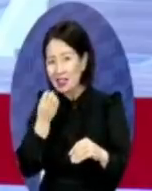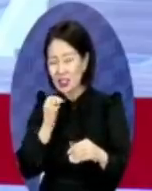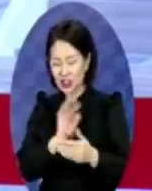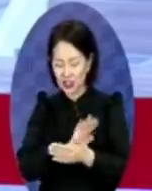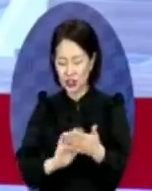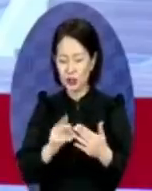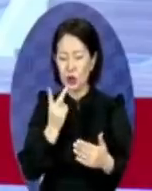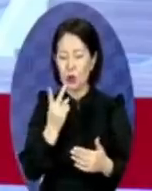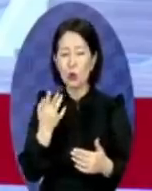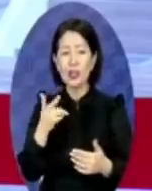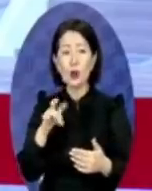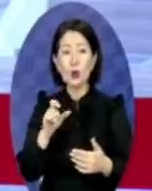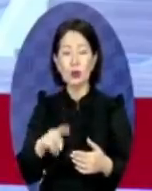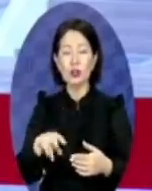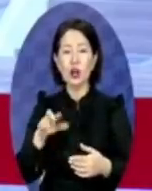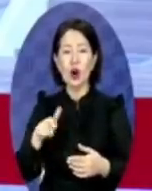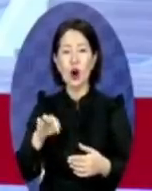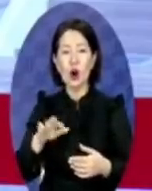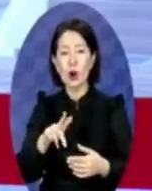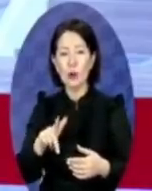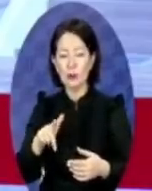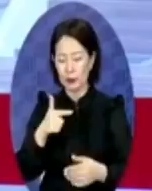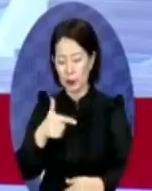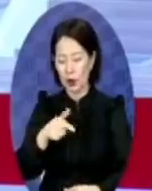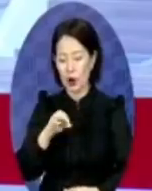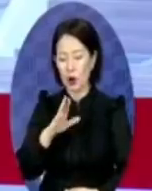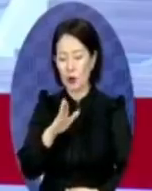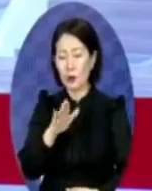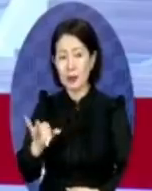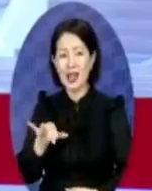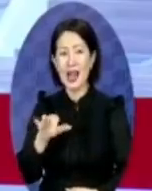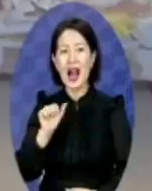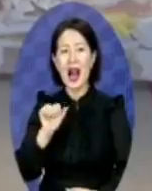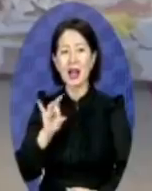зүйлийг Гоби Раптор Минотус гэж нэрлсэн